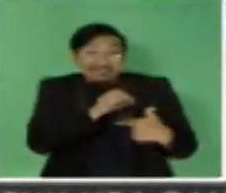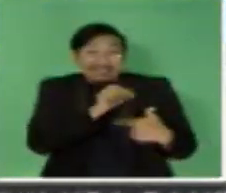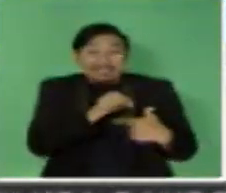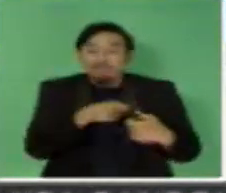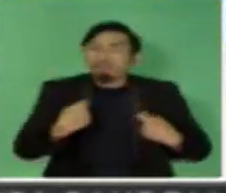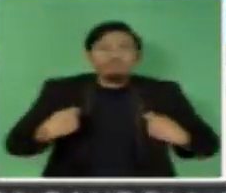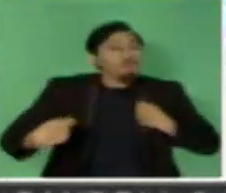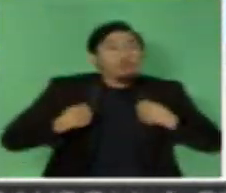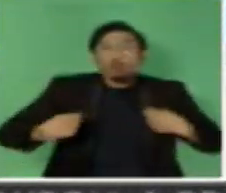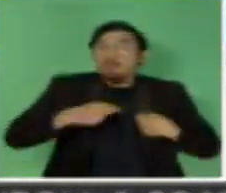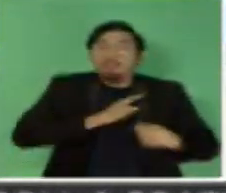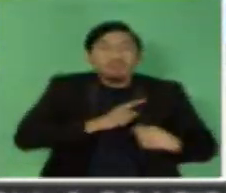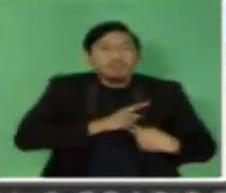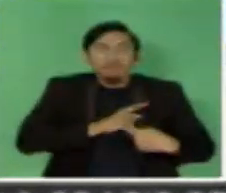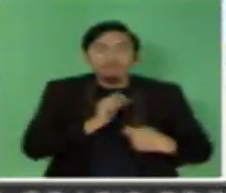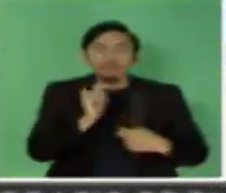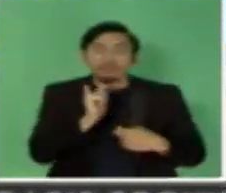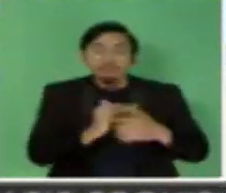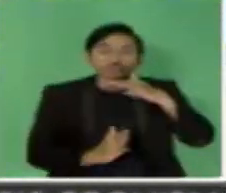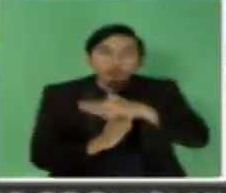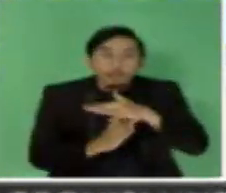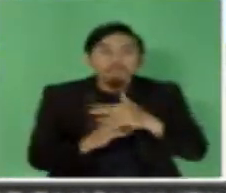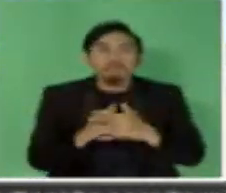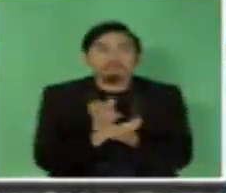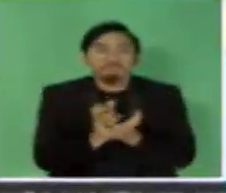diri untuk berhenti berjudi.